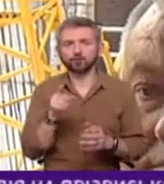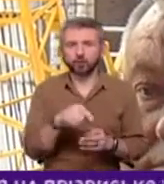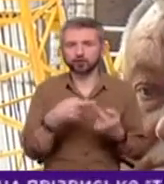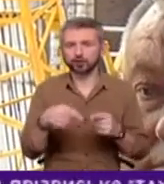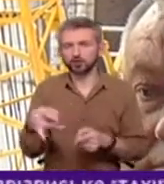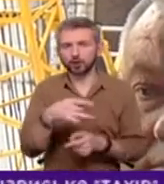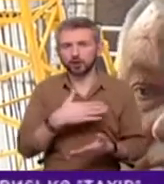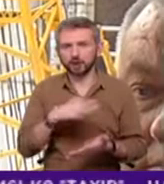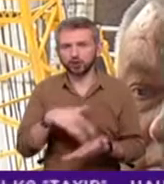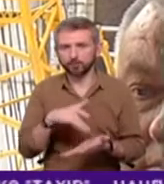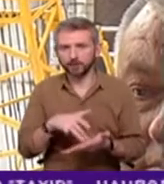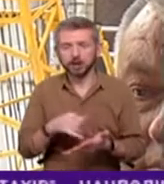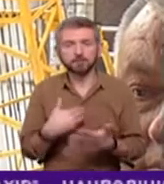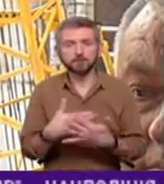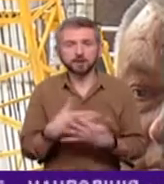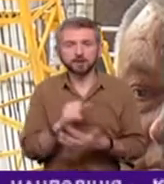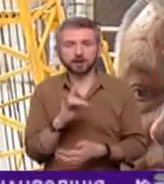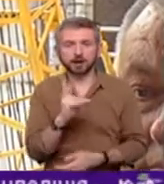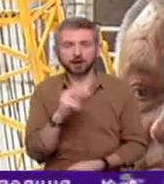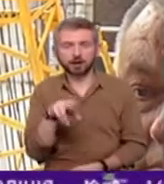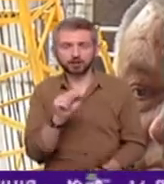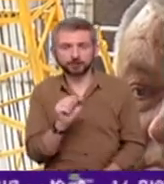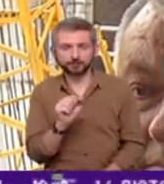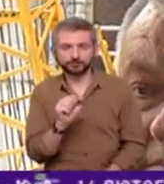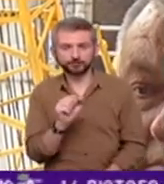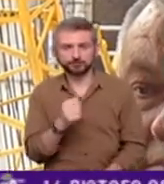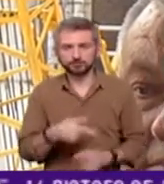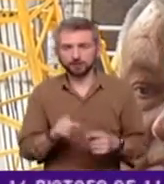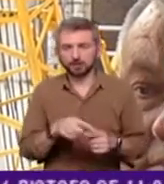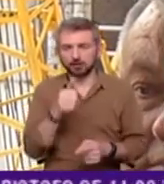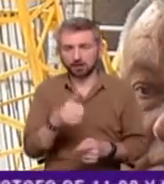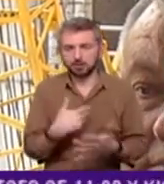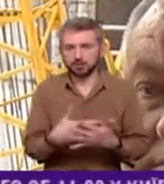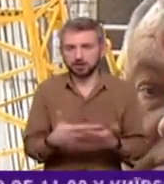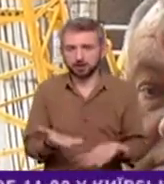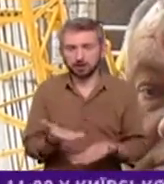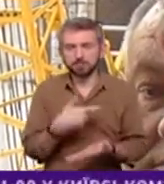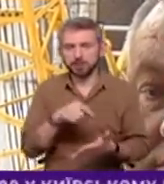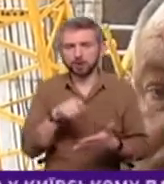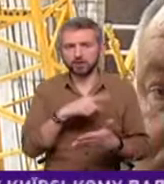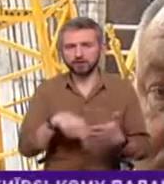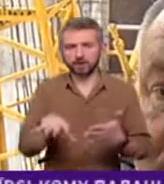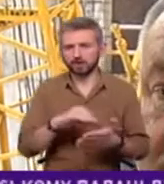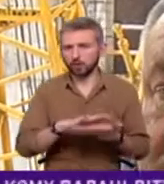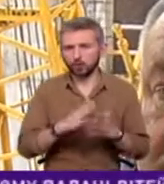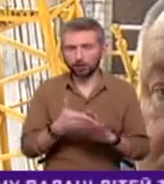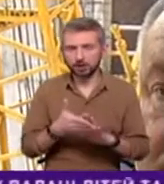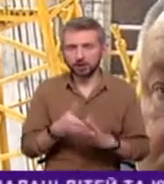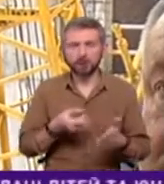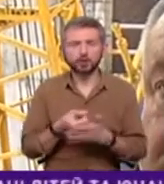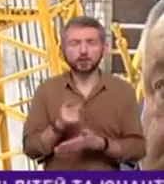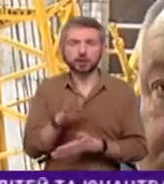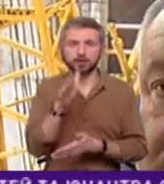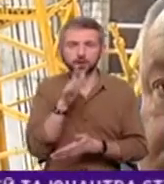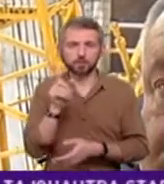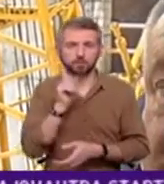районі нашого міста. І приклад Аркади, це гарний приклад, ми розірвали всі умови і до тих пір,